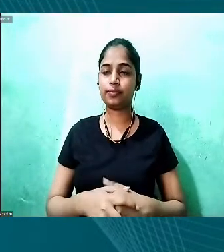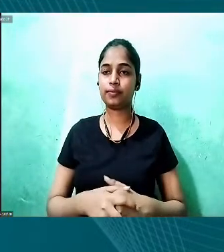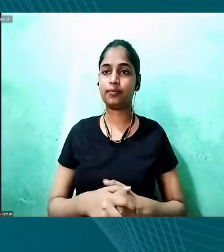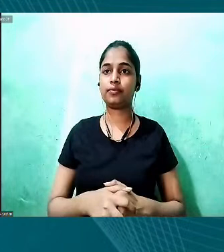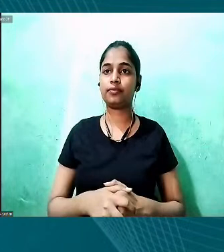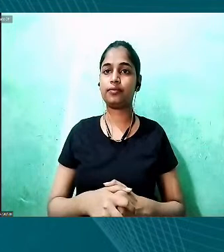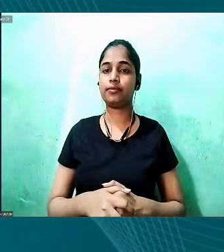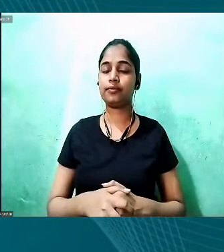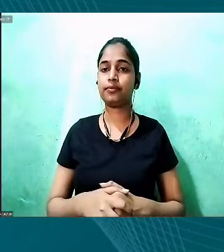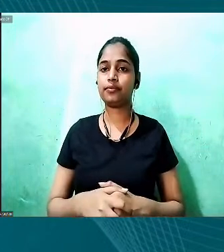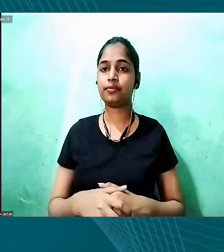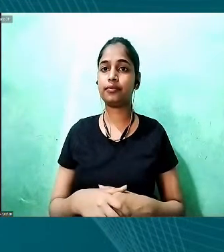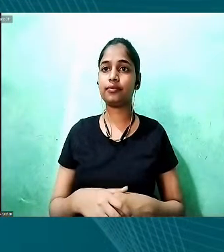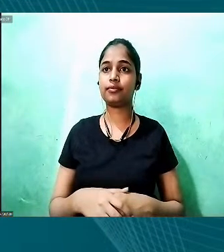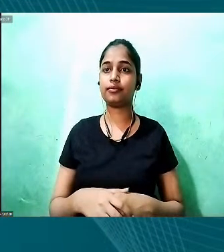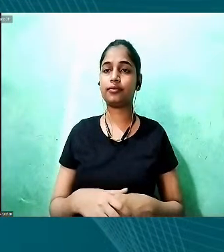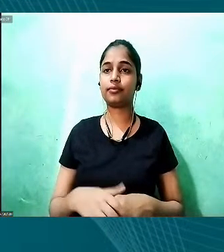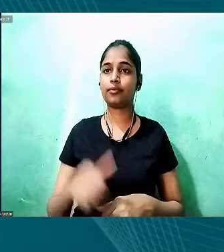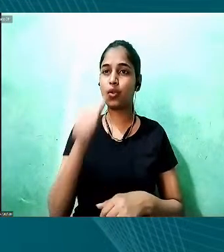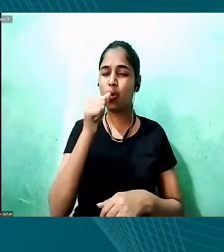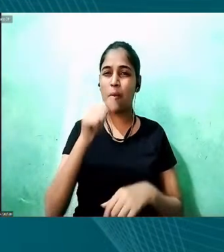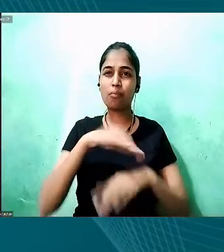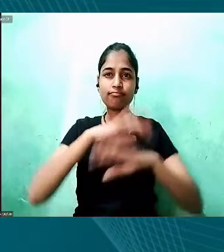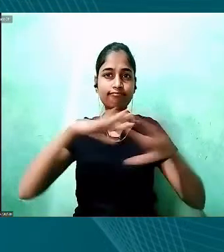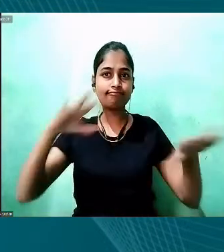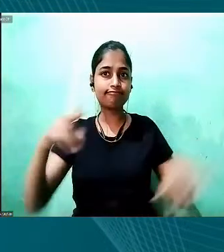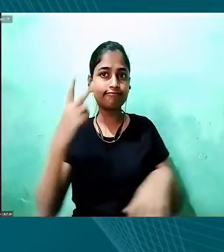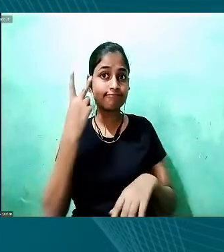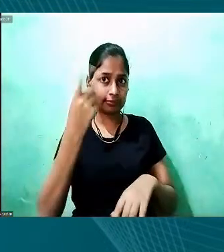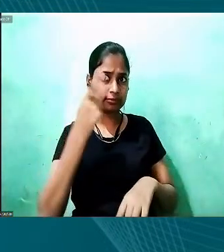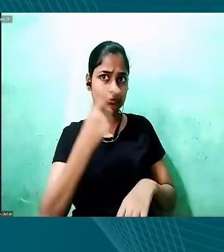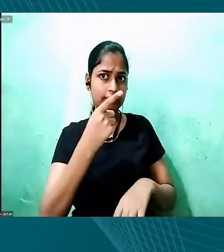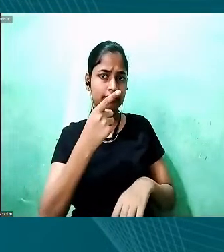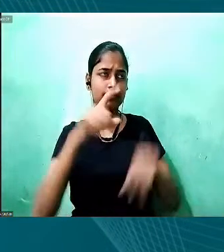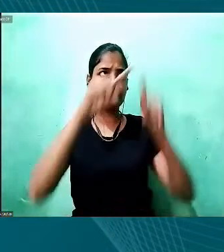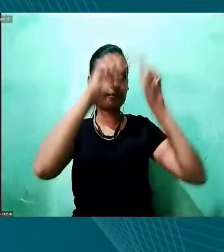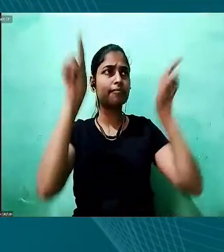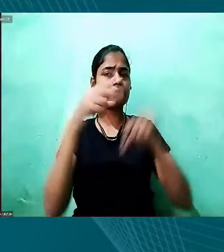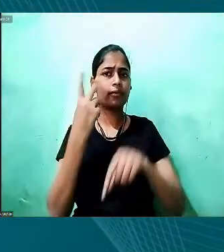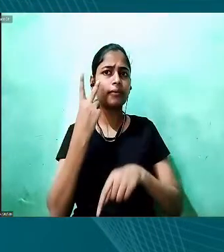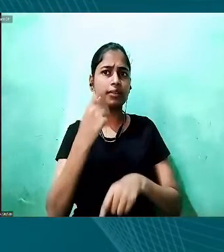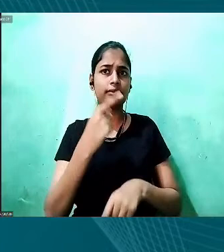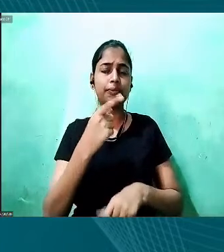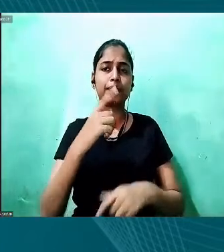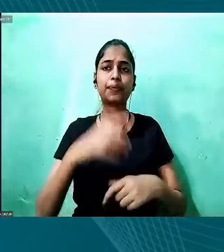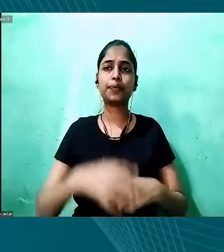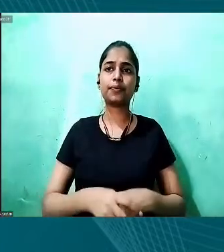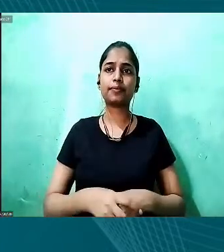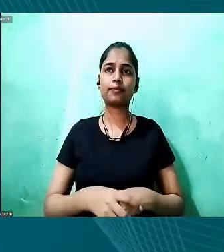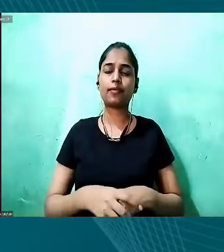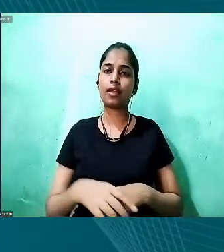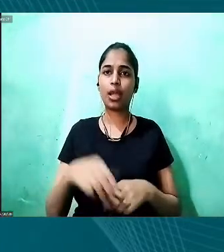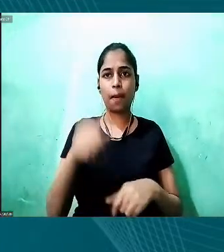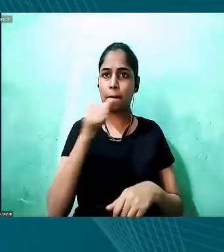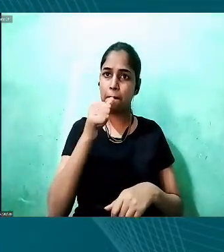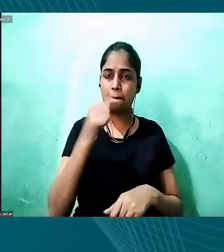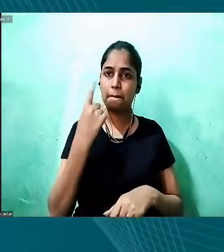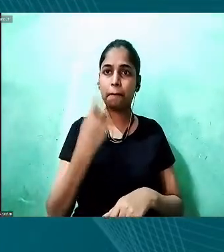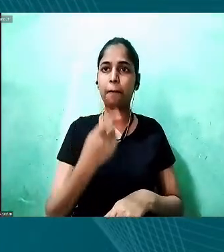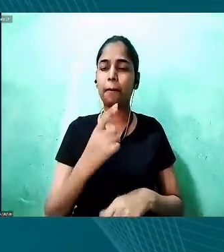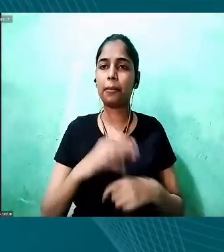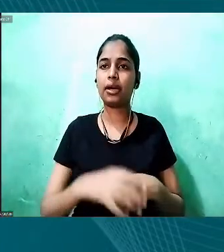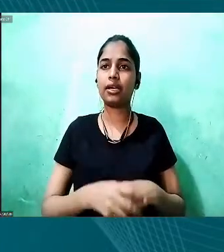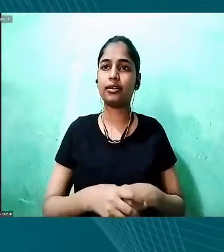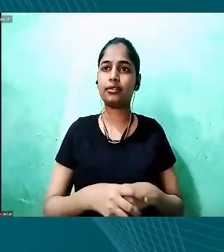a water, you can see on my screen, agar there is water, what he will do is go on